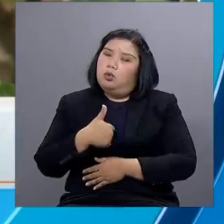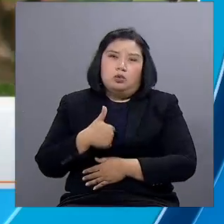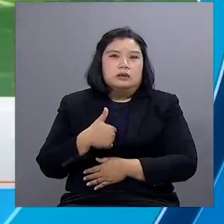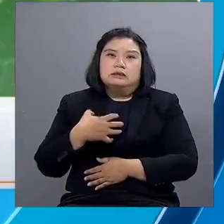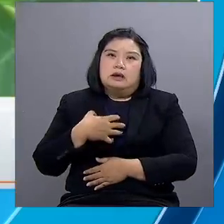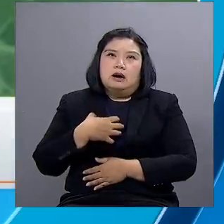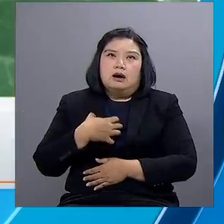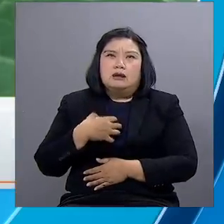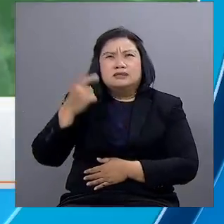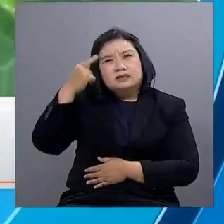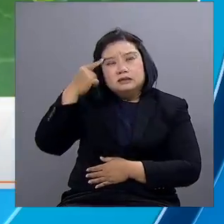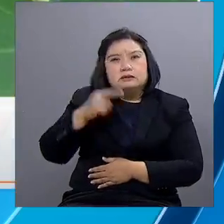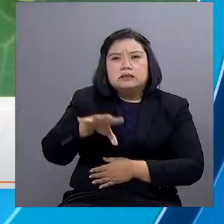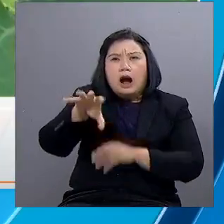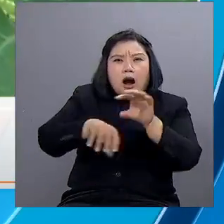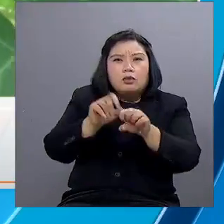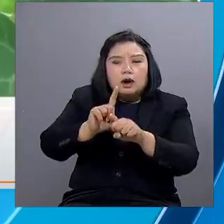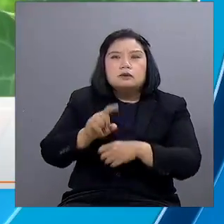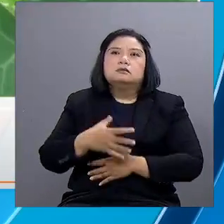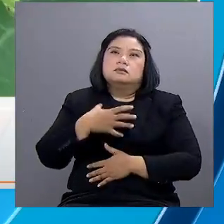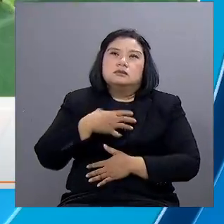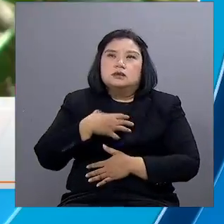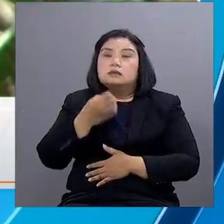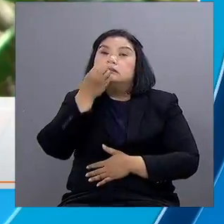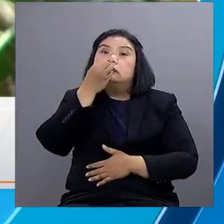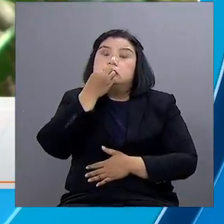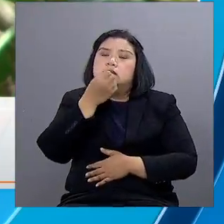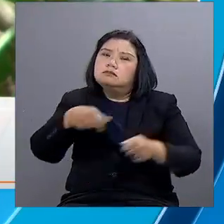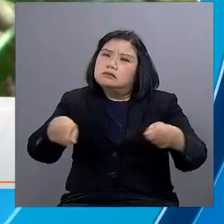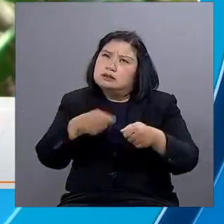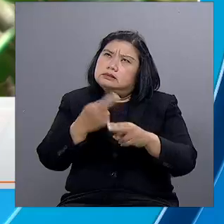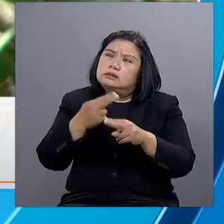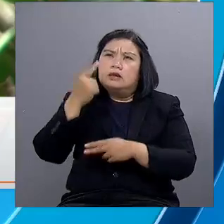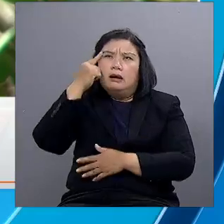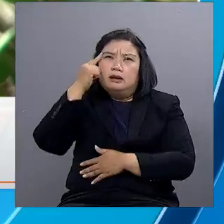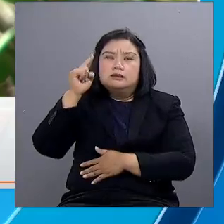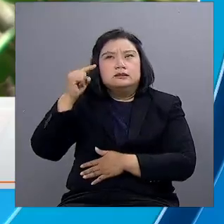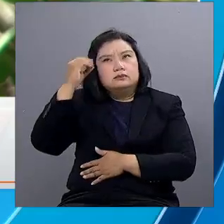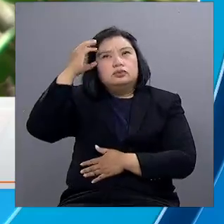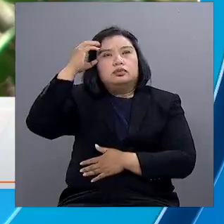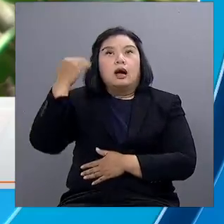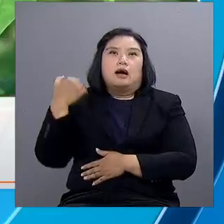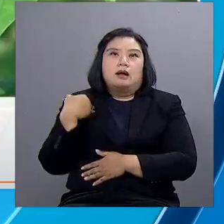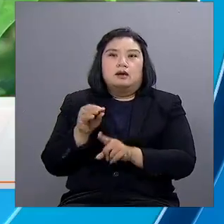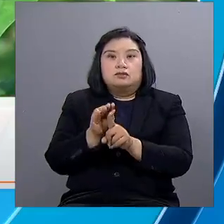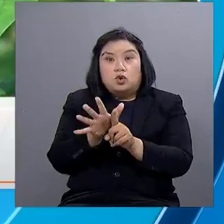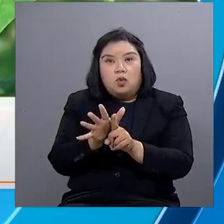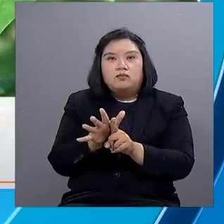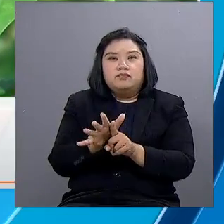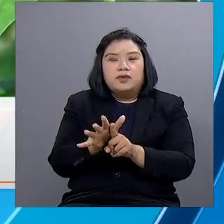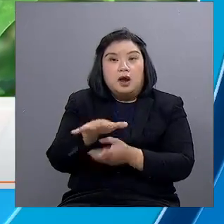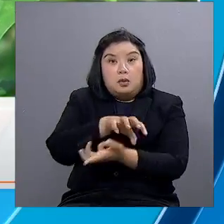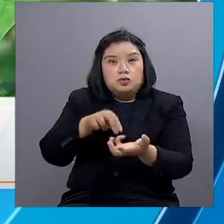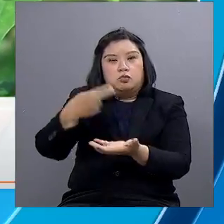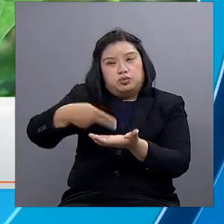าจะเก็บเด็ดอะไรคิดแค่ว่าเด็ดเอามาทำเป็นเมนูอะไรนะครับอย่างถ้ายอดชะอมเนี่ยก็มาทอดไข่กินกับน้ำพริกกะปินะ